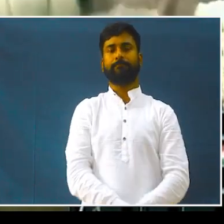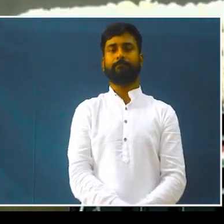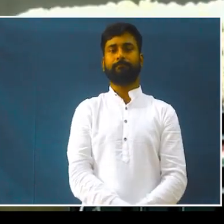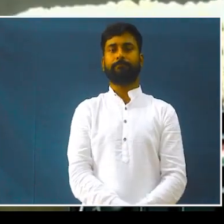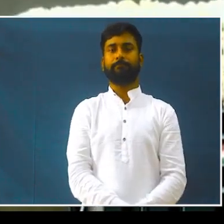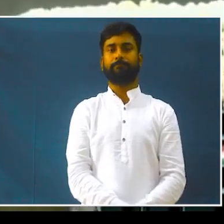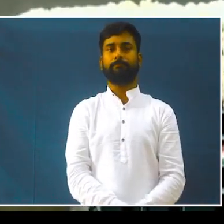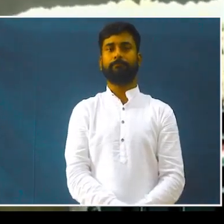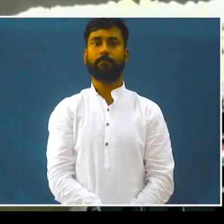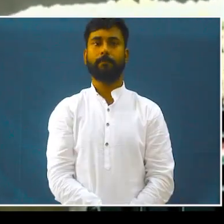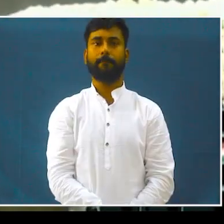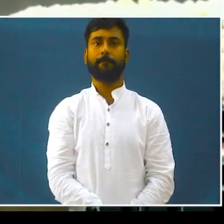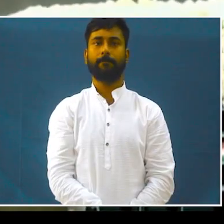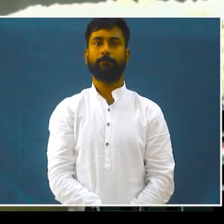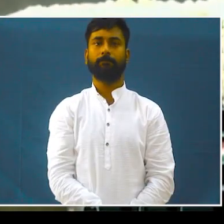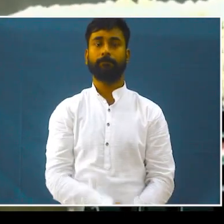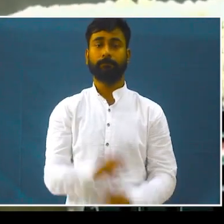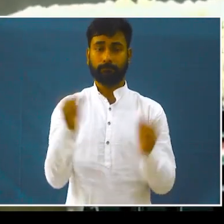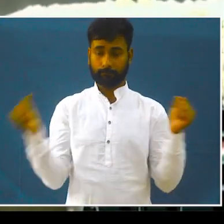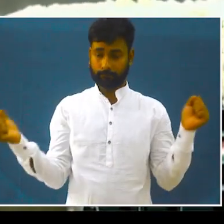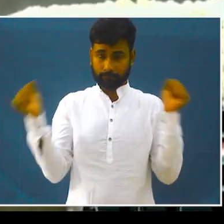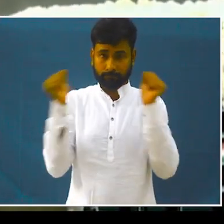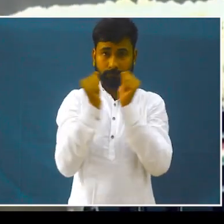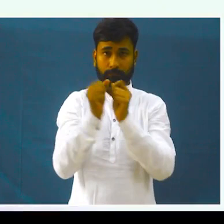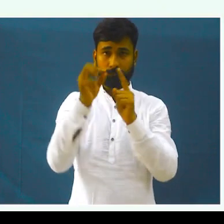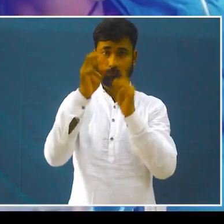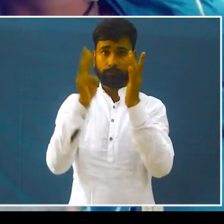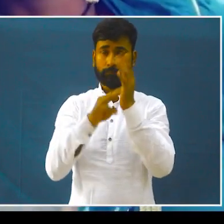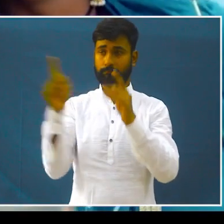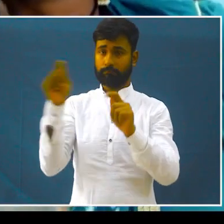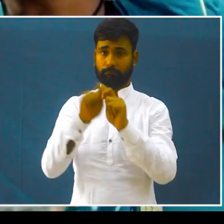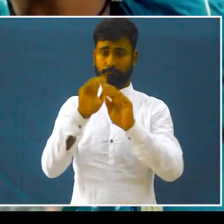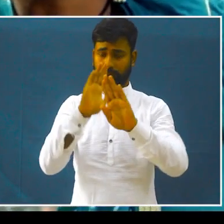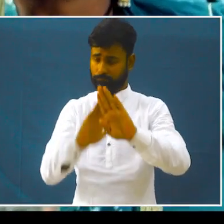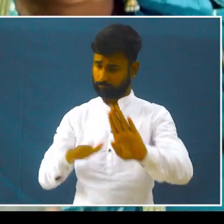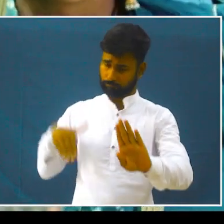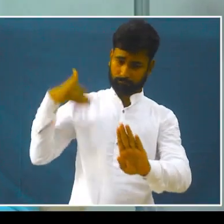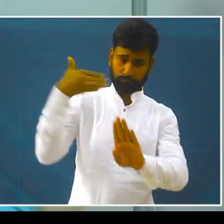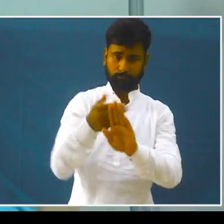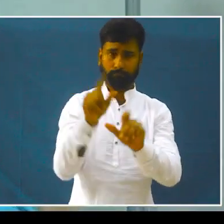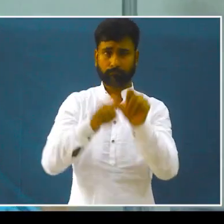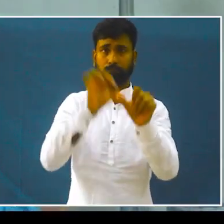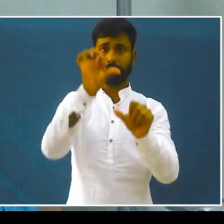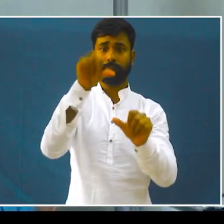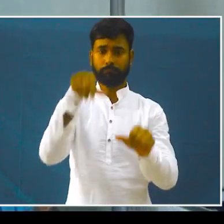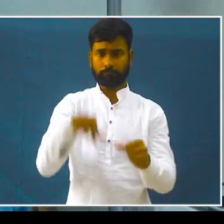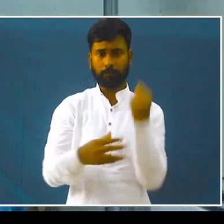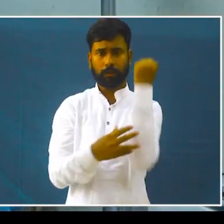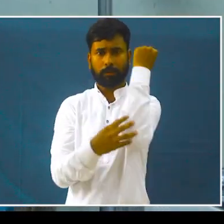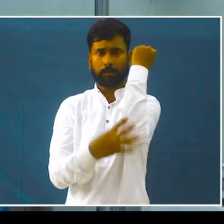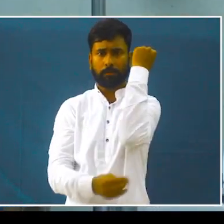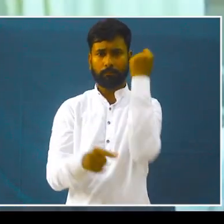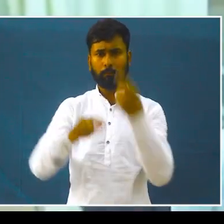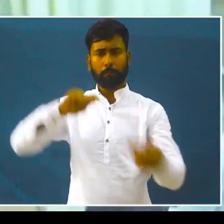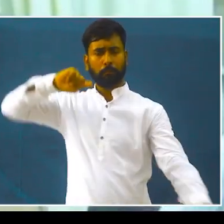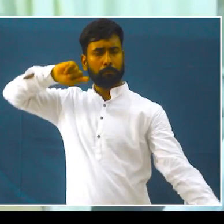आगे बढ़ेगी, ये मेरा विश्वास आज प्रकट हो रहा है। अंत्योदय के मंत्र के साथ पिछले 9 वर्षों में